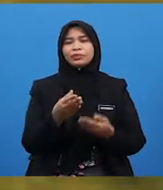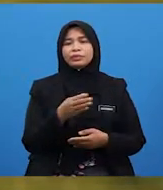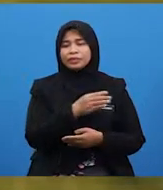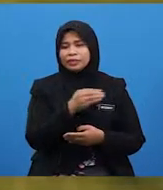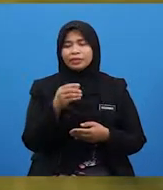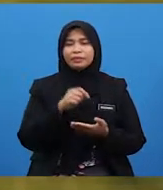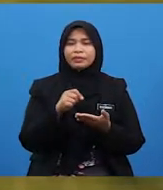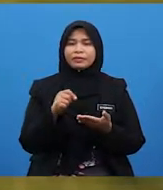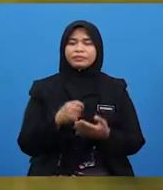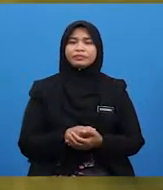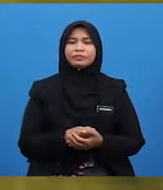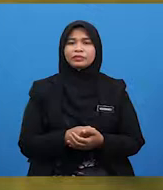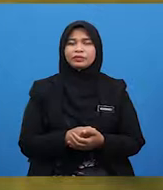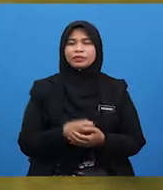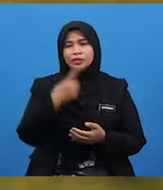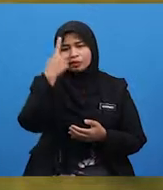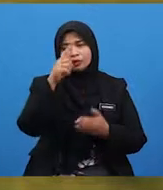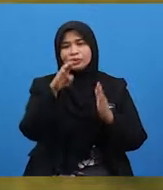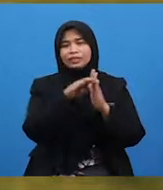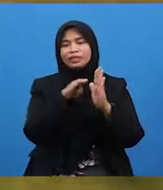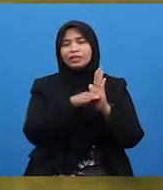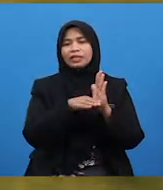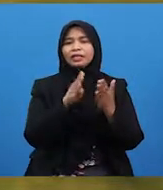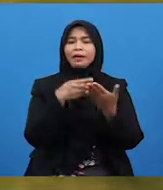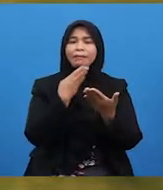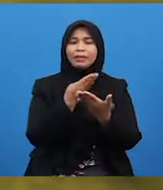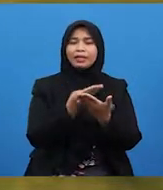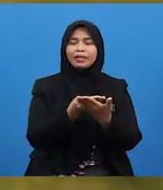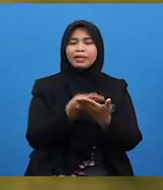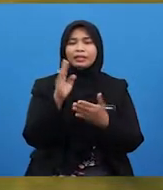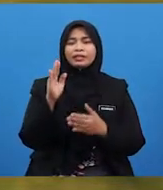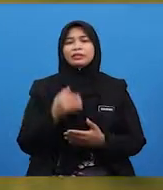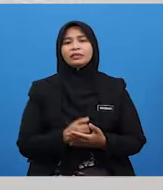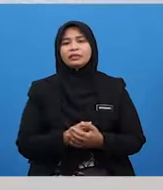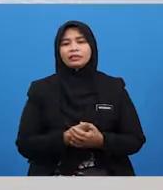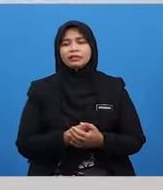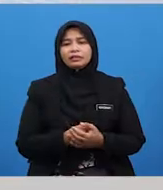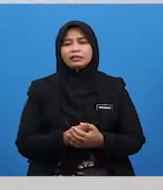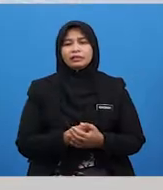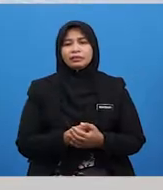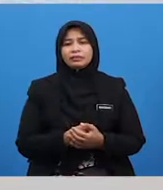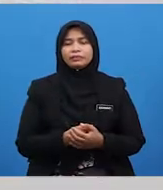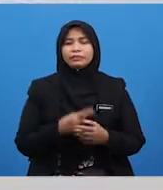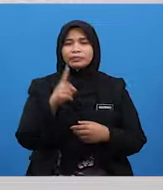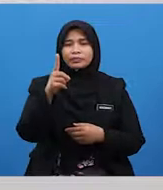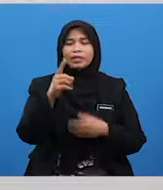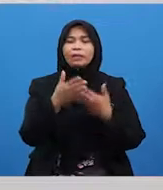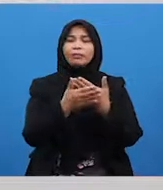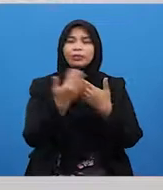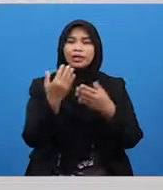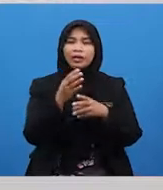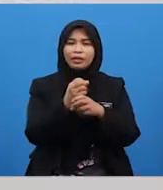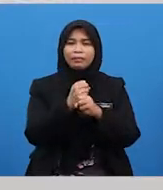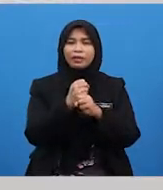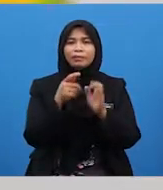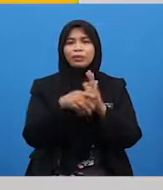kita senaraikan kebaikan menyayangi jiran yang dikongsikan oleh Encik Kamal. Pertama, mudah